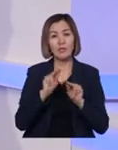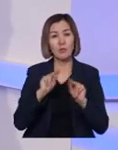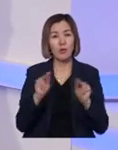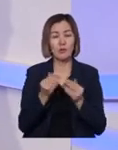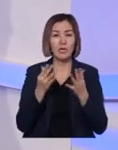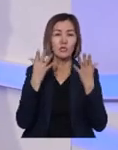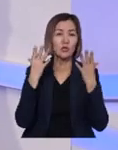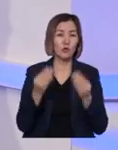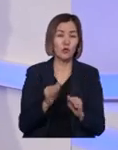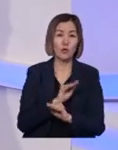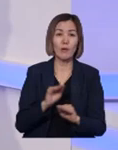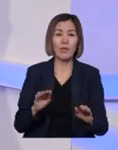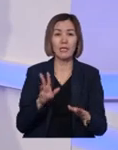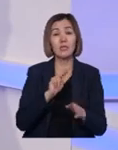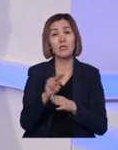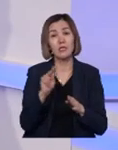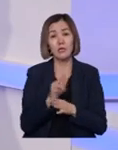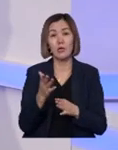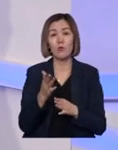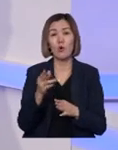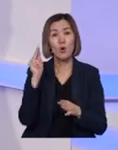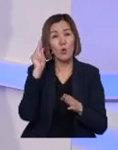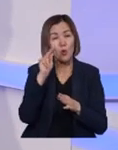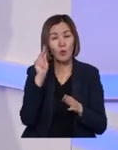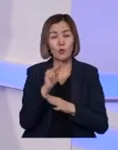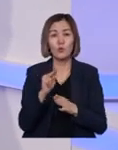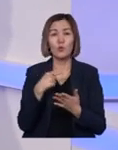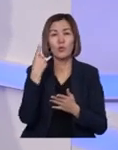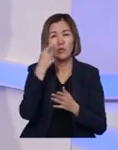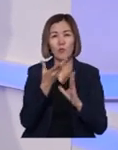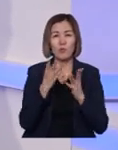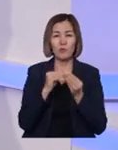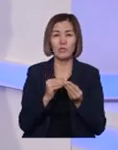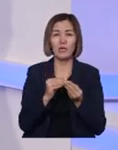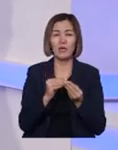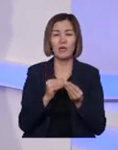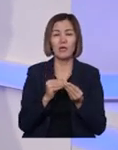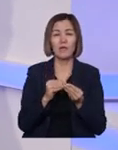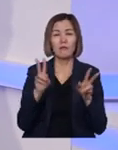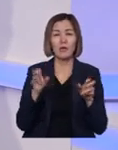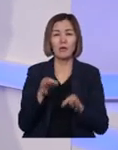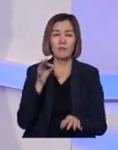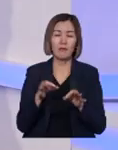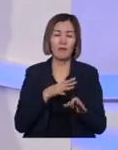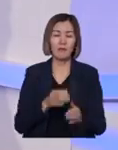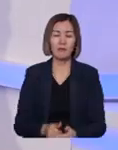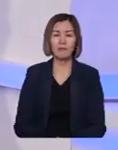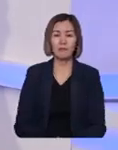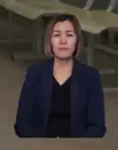барысында мұғалімдерге қазіргі заман балаларының тілін табу жолдары мен эмоциялық күйіп кетудің алдын алу мәселесі талқыланды.